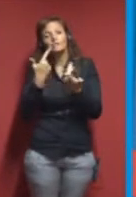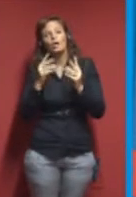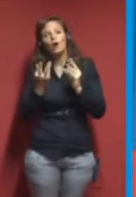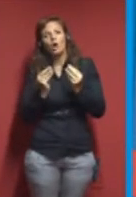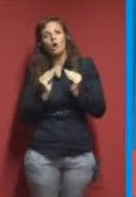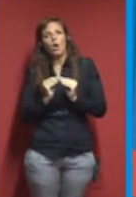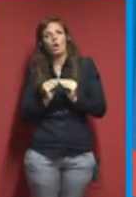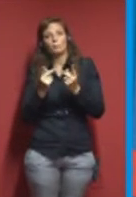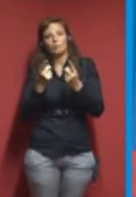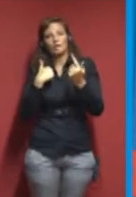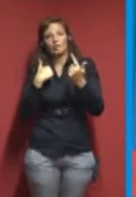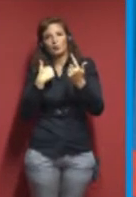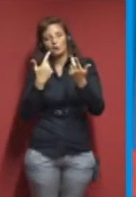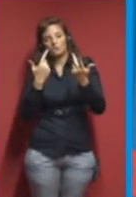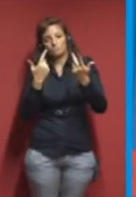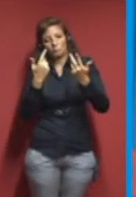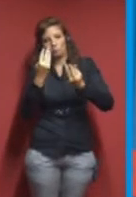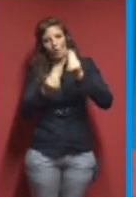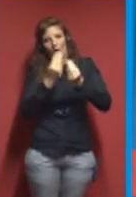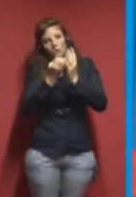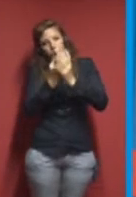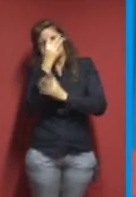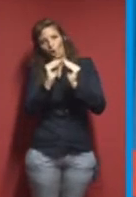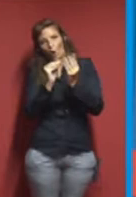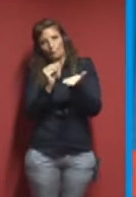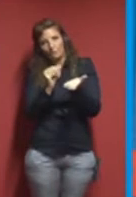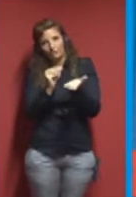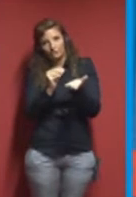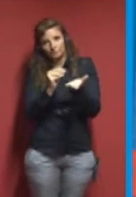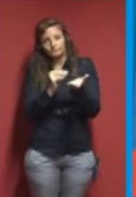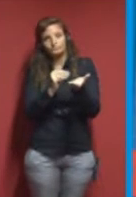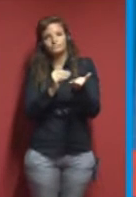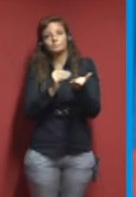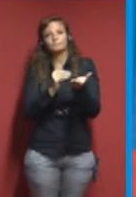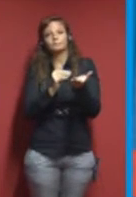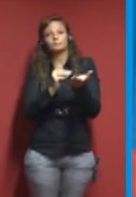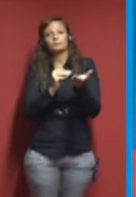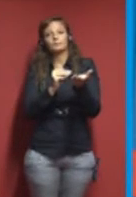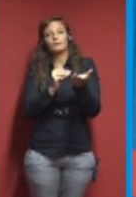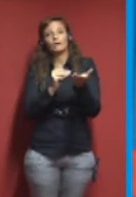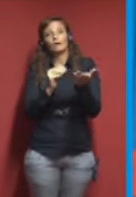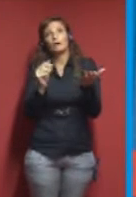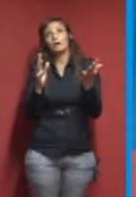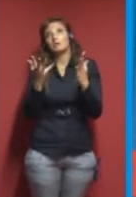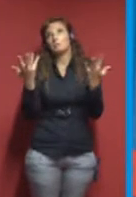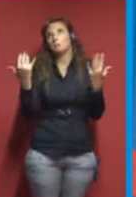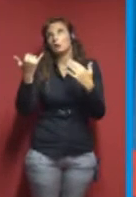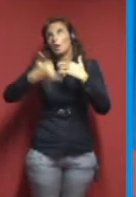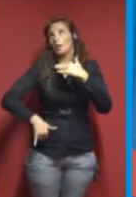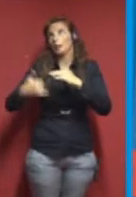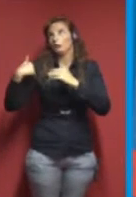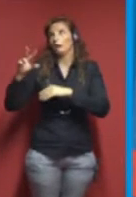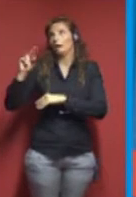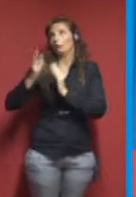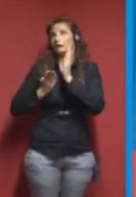venivano creati giocattoli e negli ultimi 30 anni